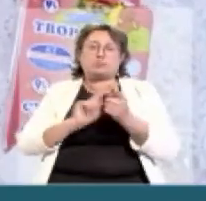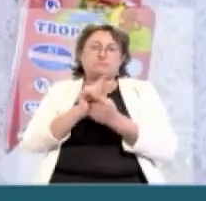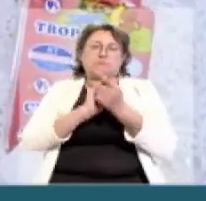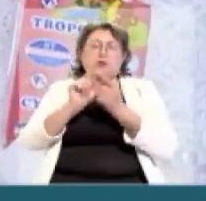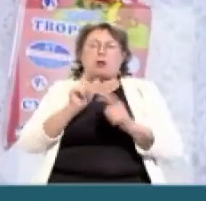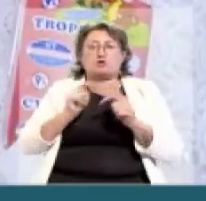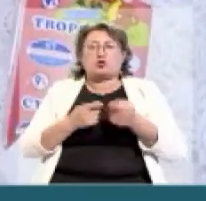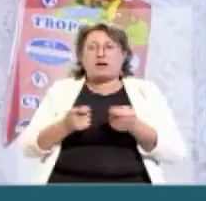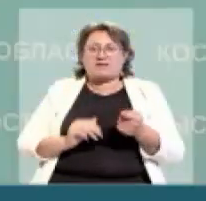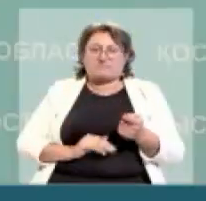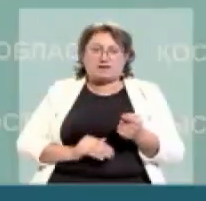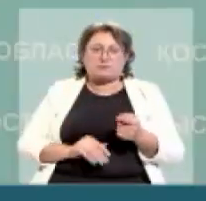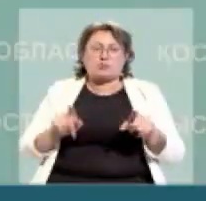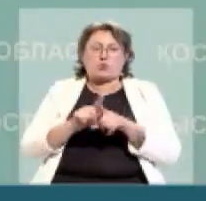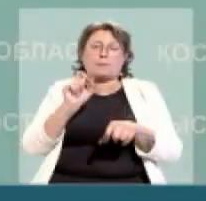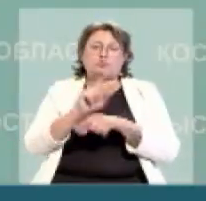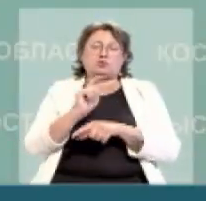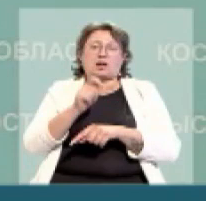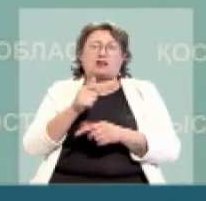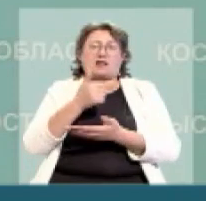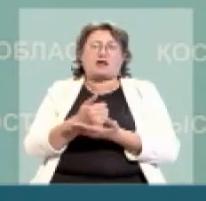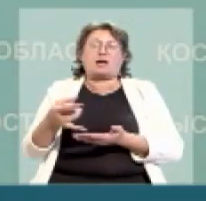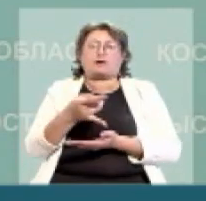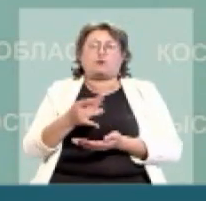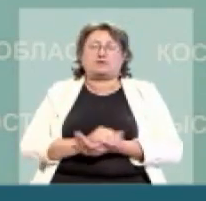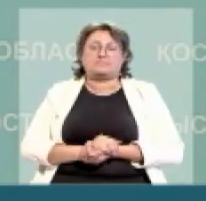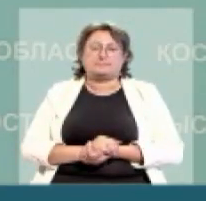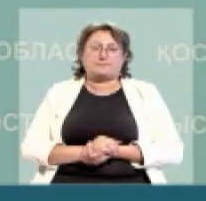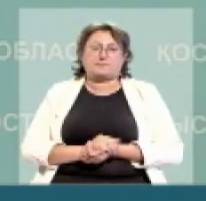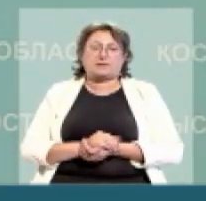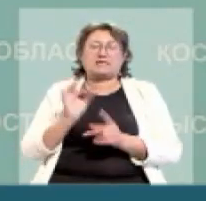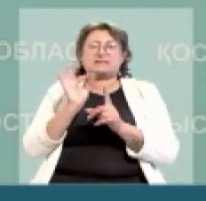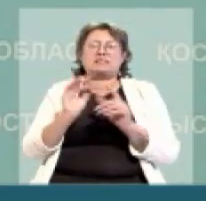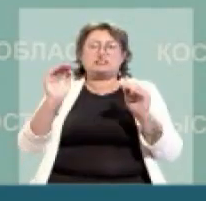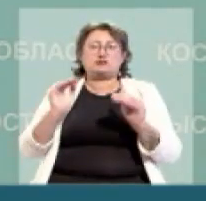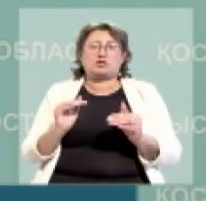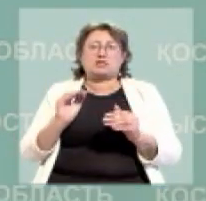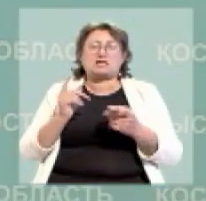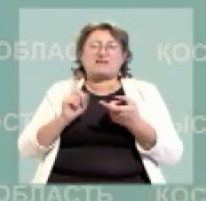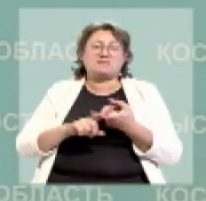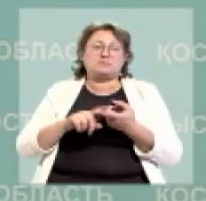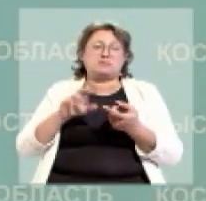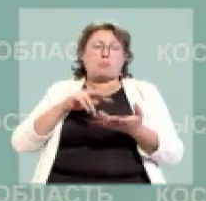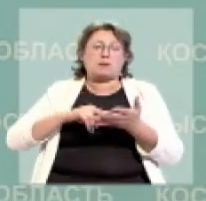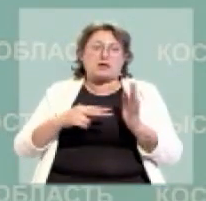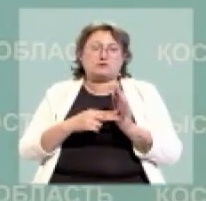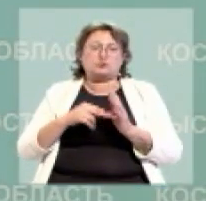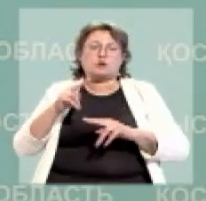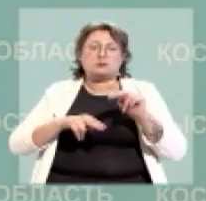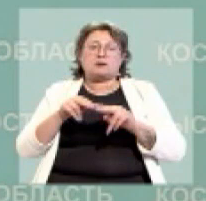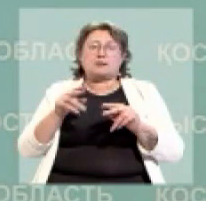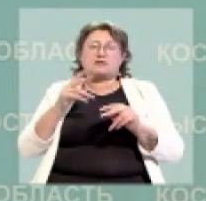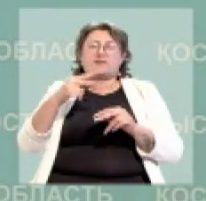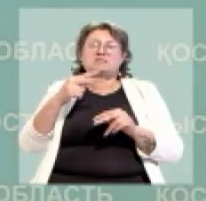модернизацию молочно-товарных ферм. Такое поручение отдал глава региона. В целях снижения импортозависимости запланировано строительство как